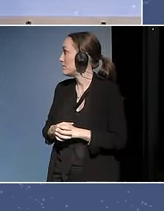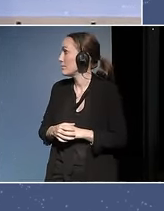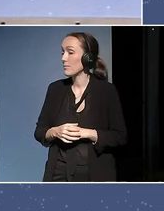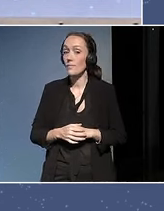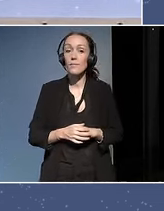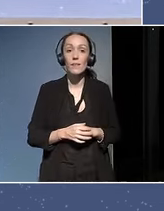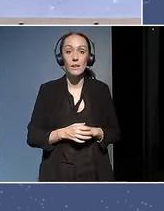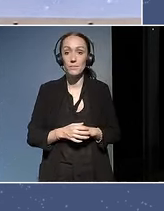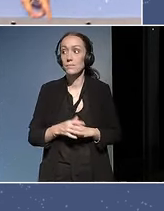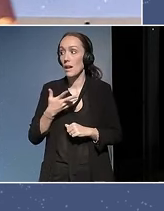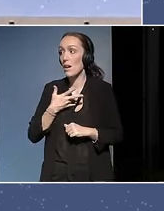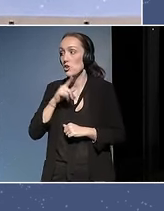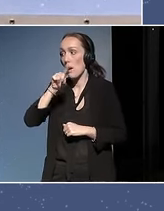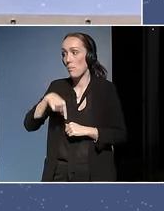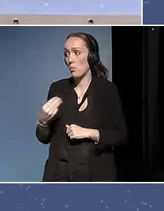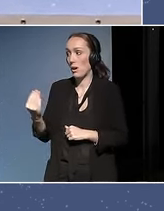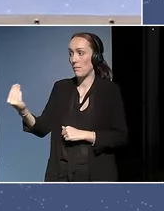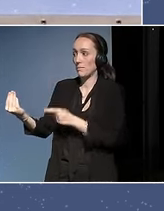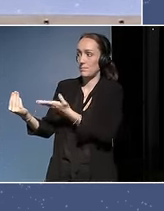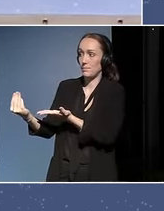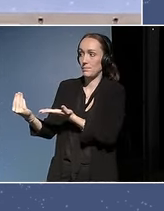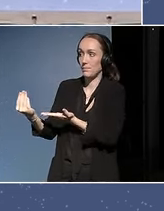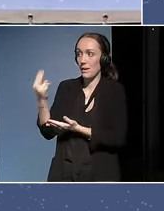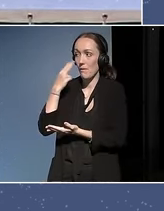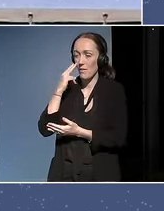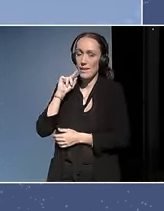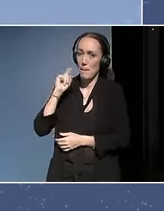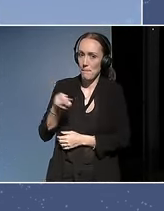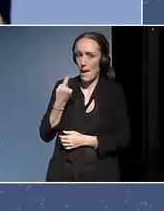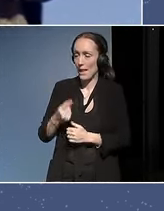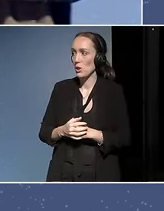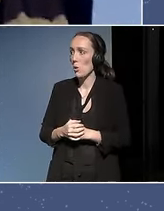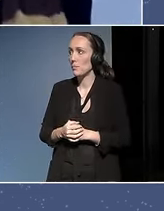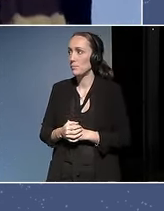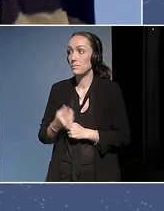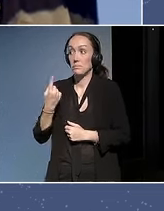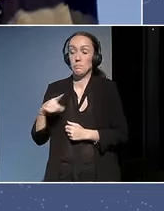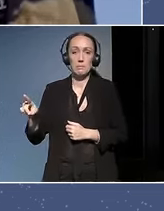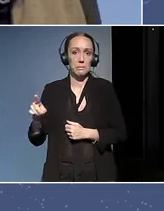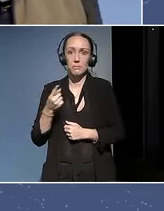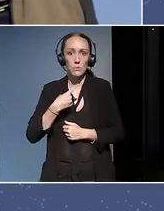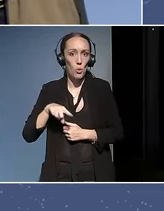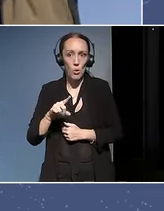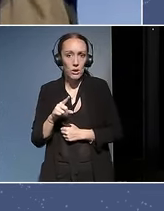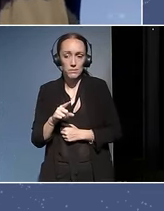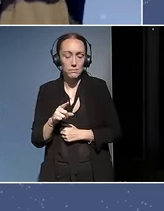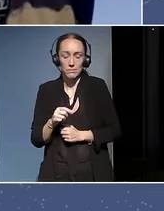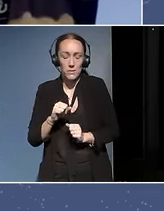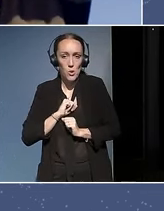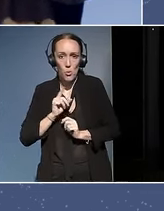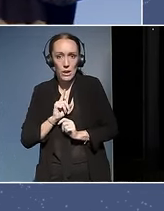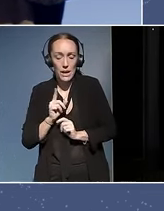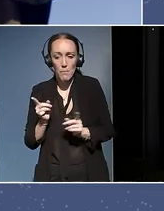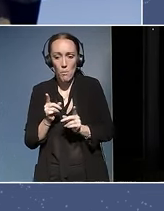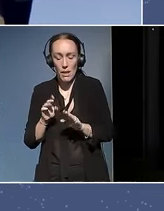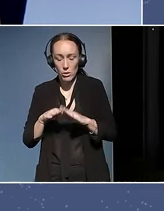abbiamo anche qui davanti adesso lo vediamo meglio per questa veramente una cosa che non ci si si aspettava nessuno Quest